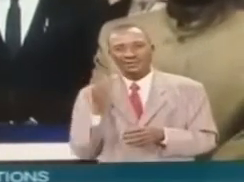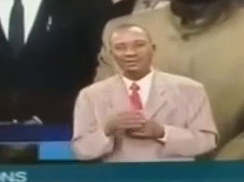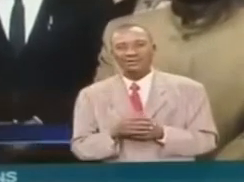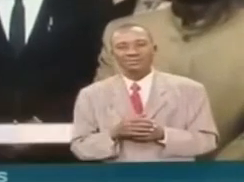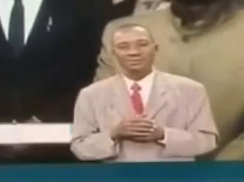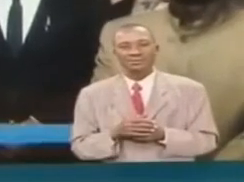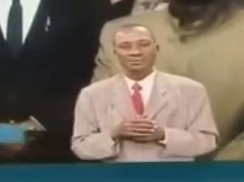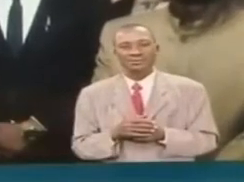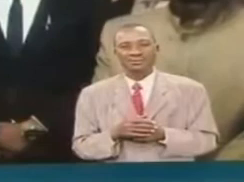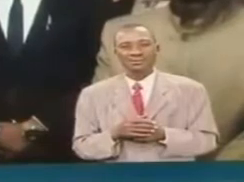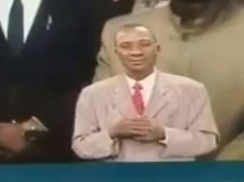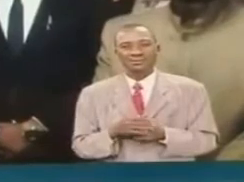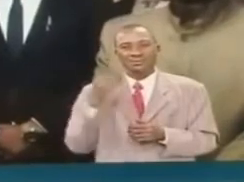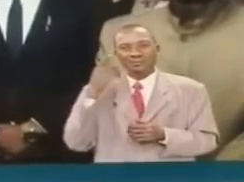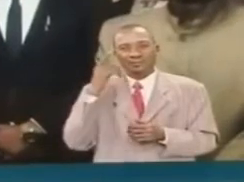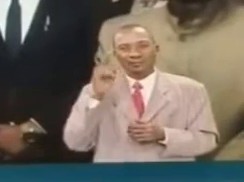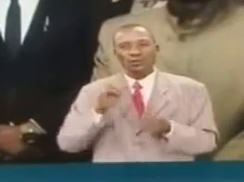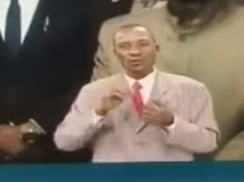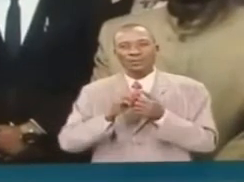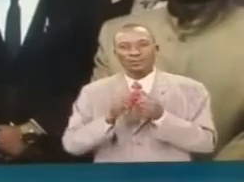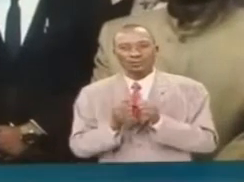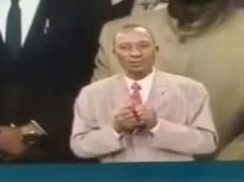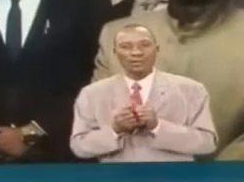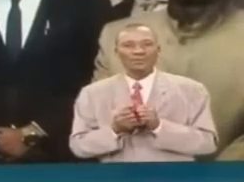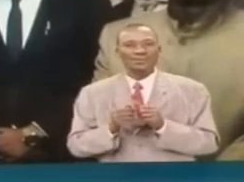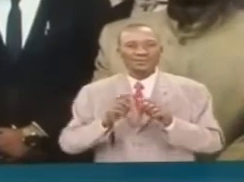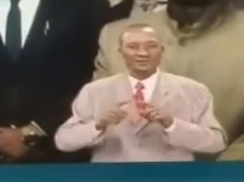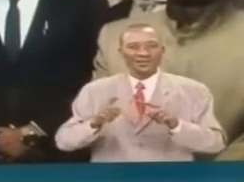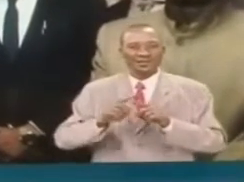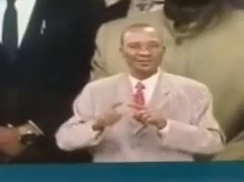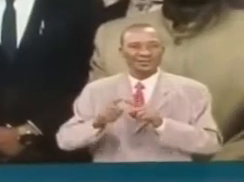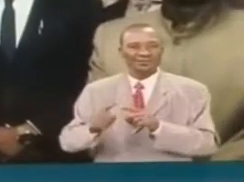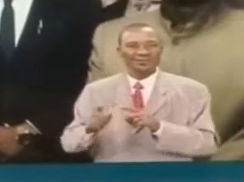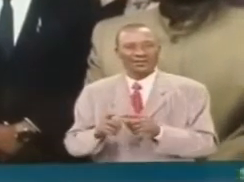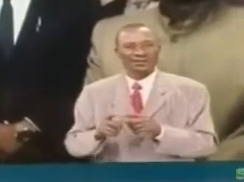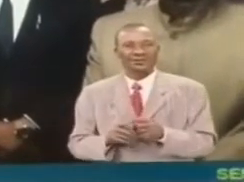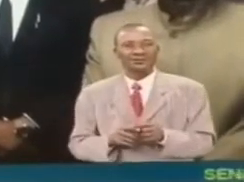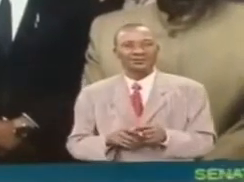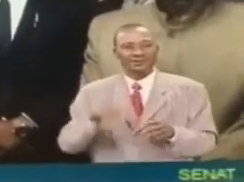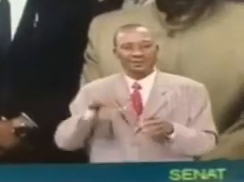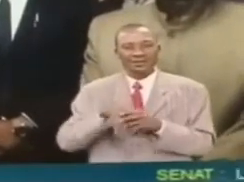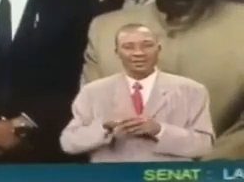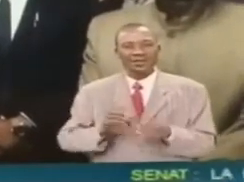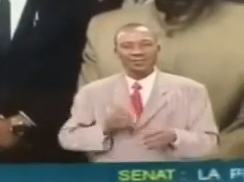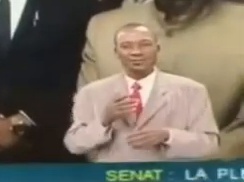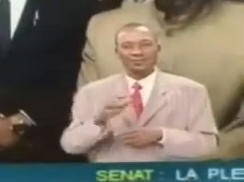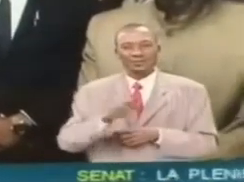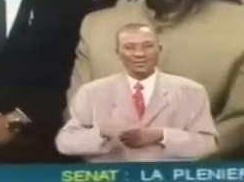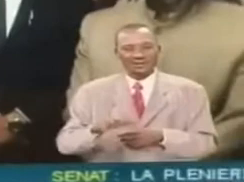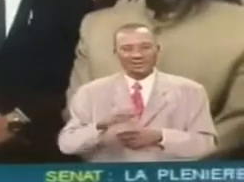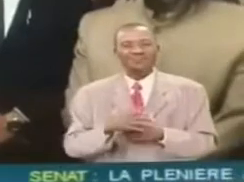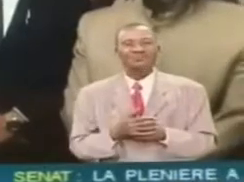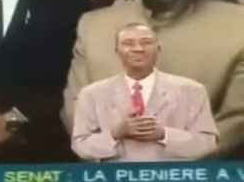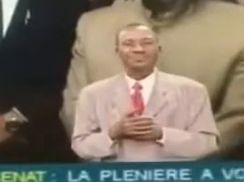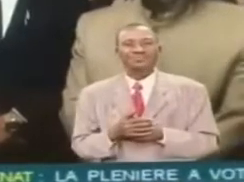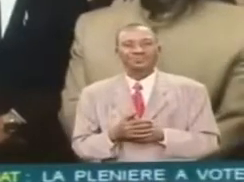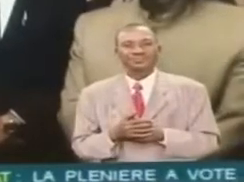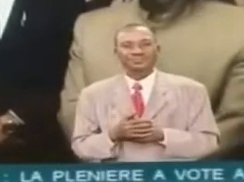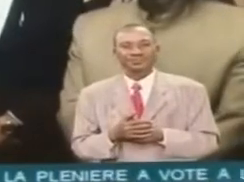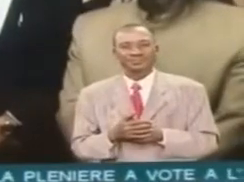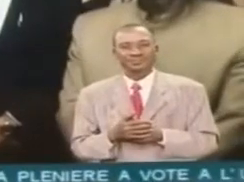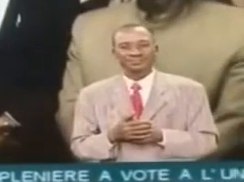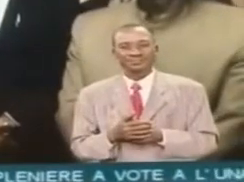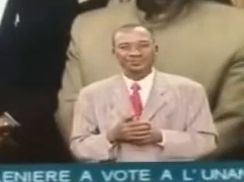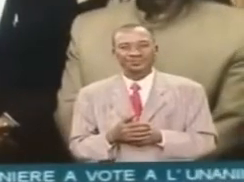centre, le cœur même du nucléaire, que notre diplomatie, la diplomatie congolaise, soit d'une grande efficacité. Nous avons des